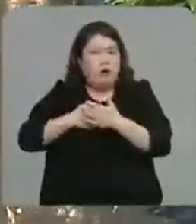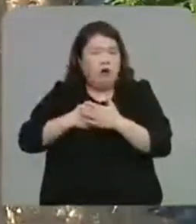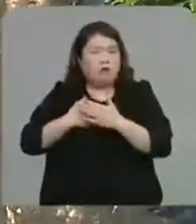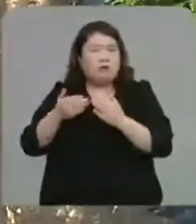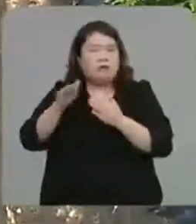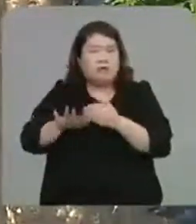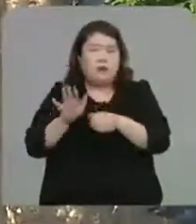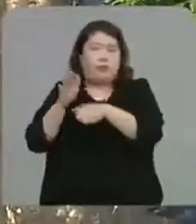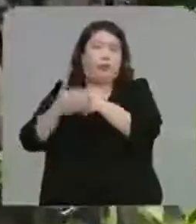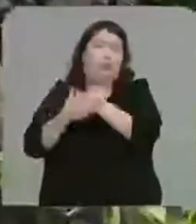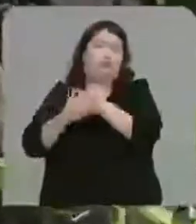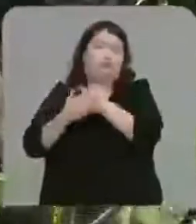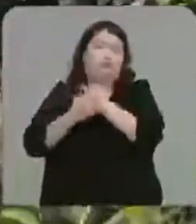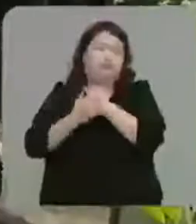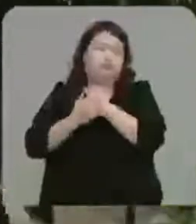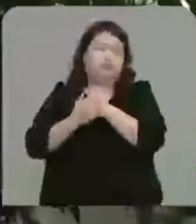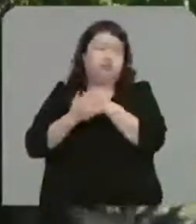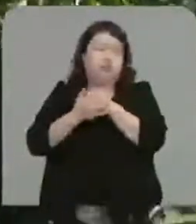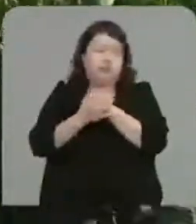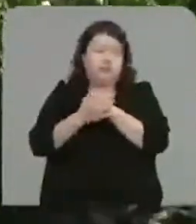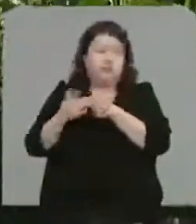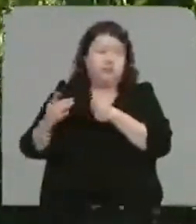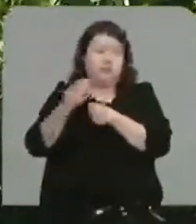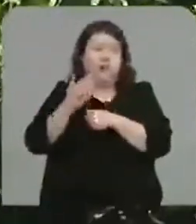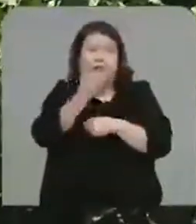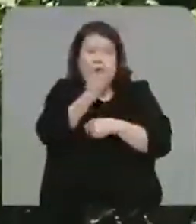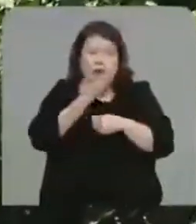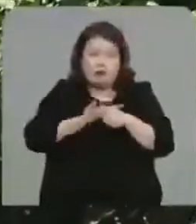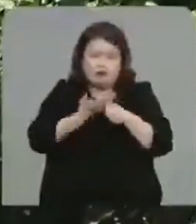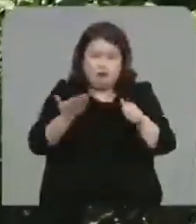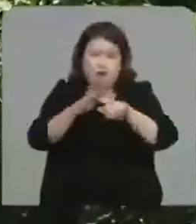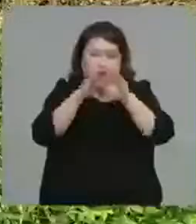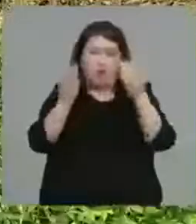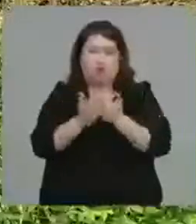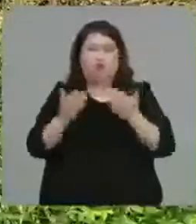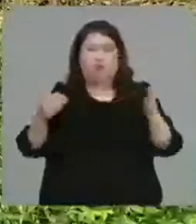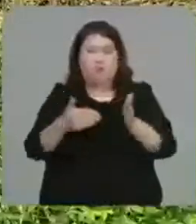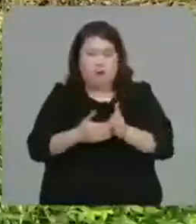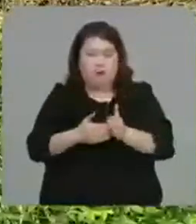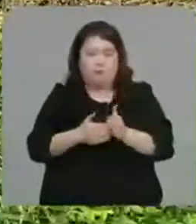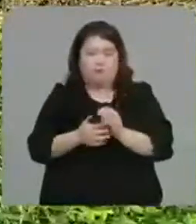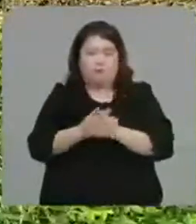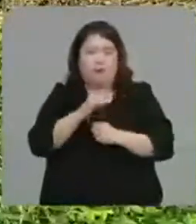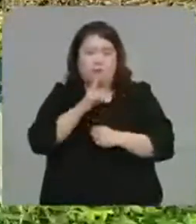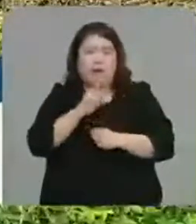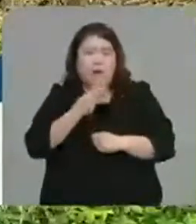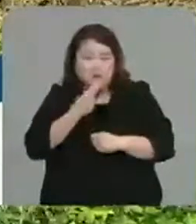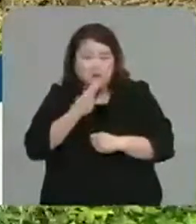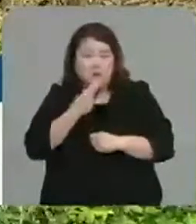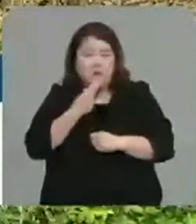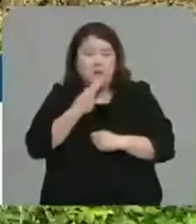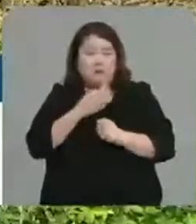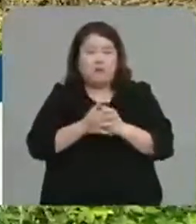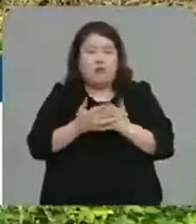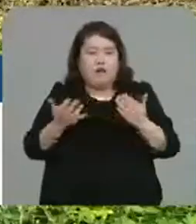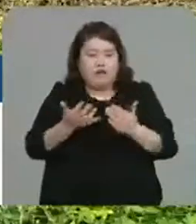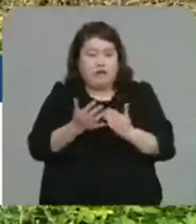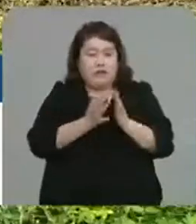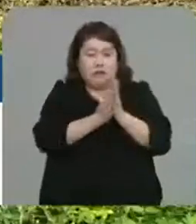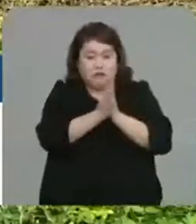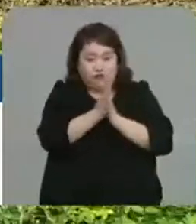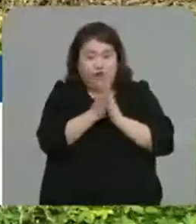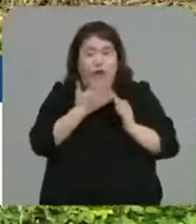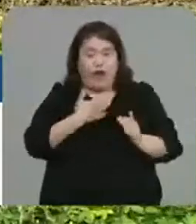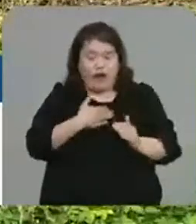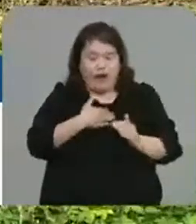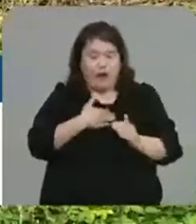도우미 의 도움으로 순 따기 와 비료 주기 까지 모두 마쳤습니다 말하지 않아도 앉아 1 순서를 a 니까